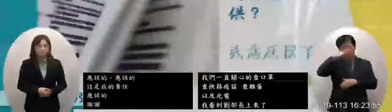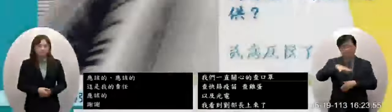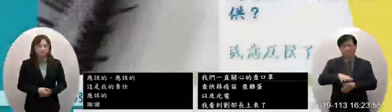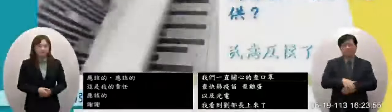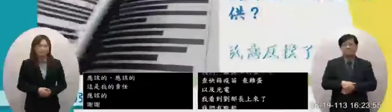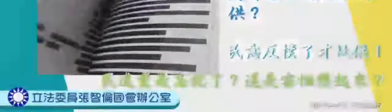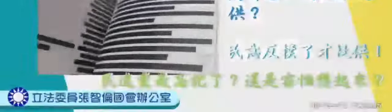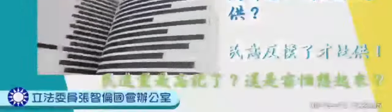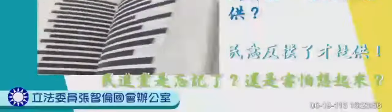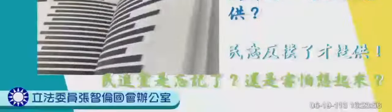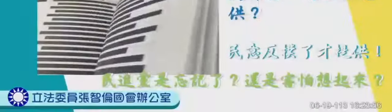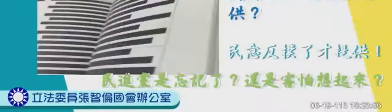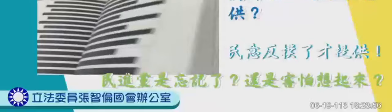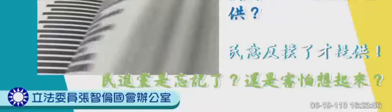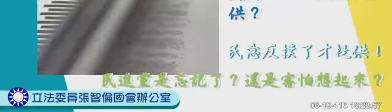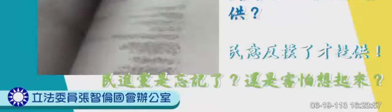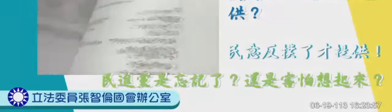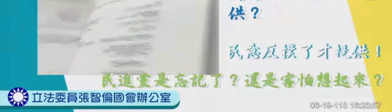片。